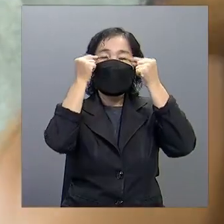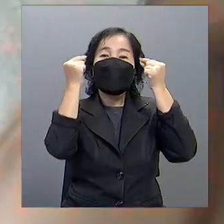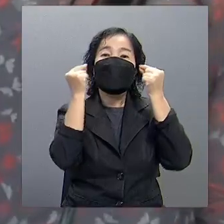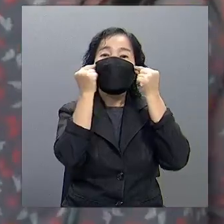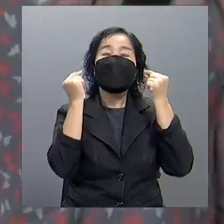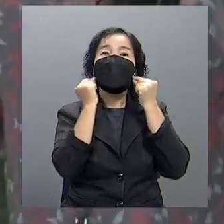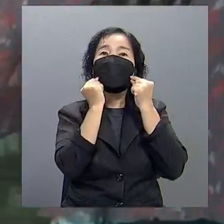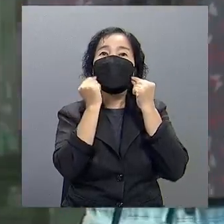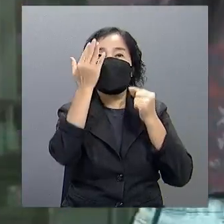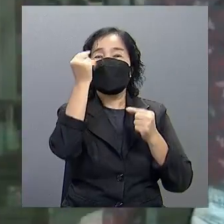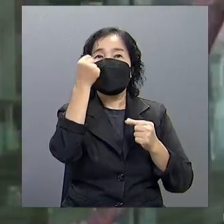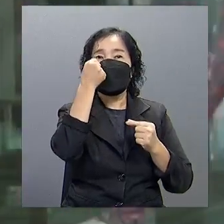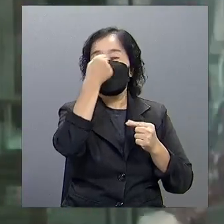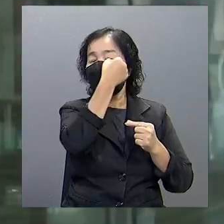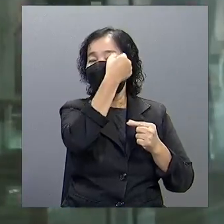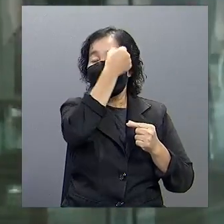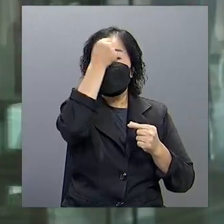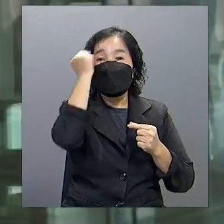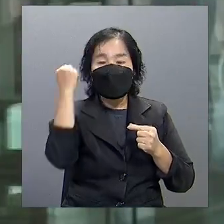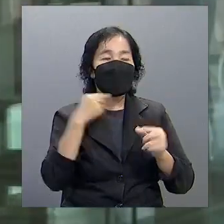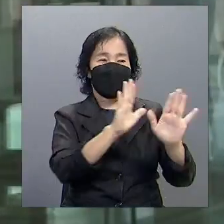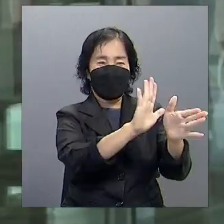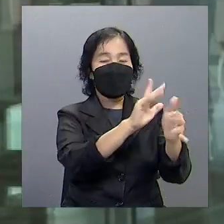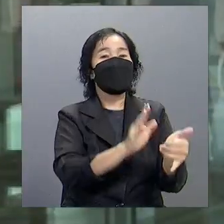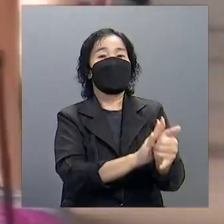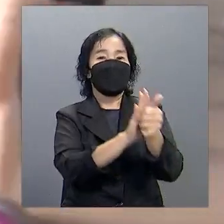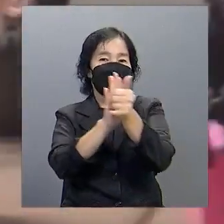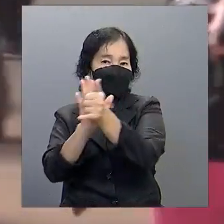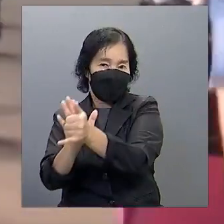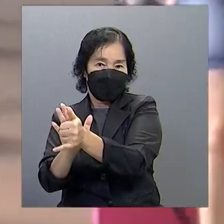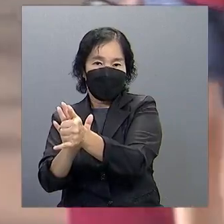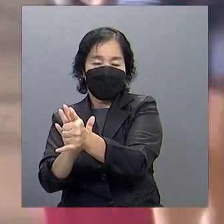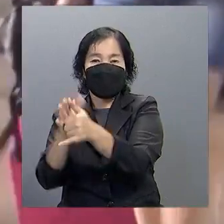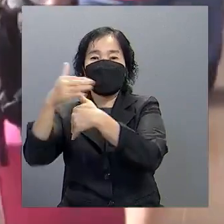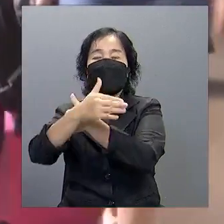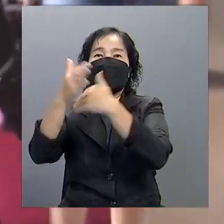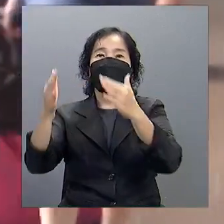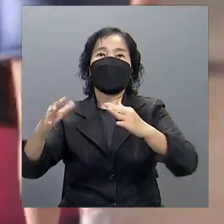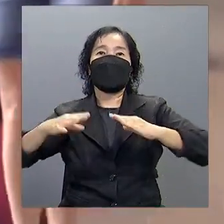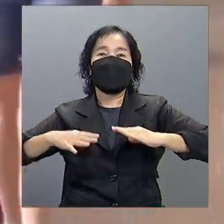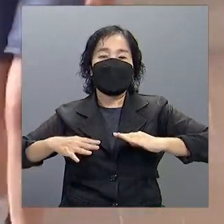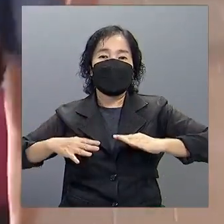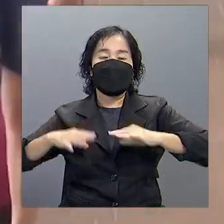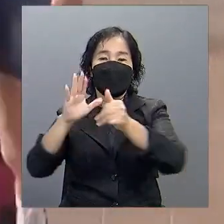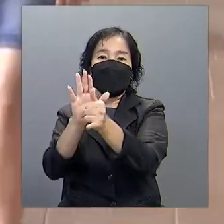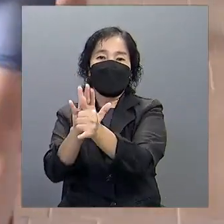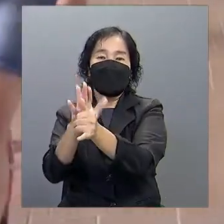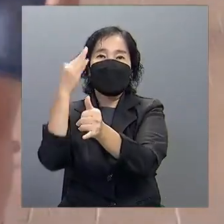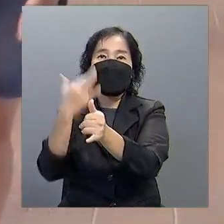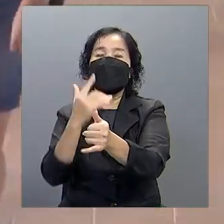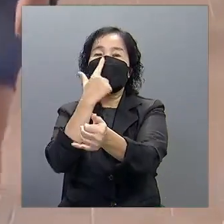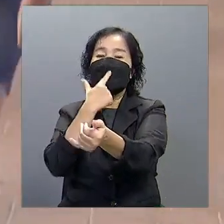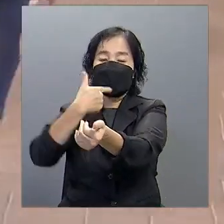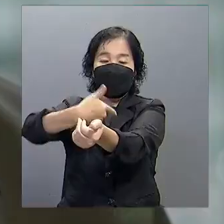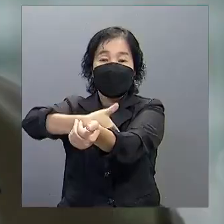เป็นผื่นเนาะเราก็จะเชิญไปเข้าห้องตรวจร่างกาย โอเค เป็นพื้นที่ลับตาเนาะและโดยมีพยานอยู่ด้วยว่